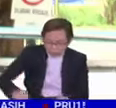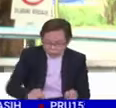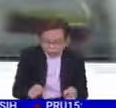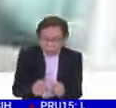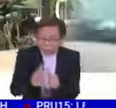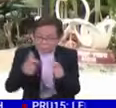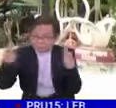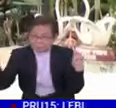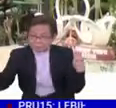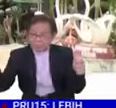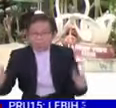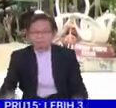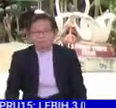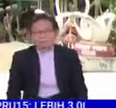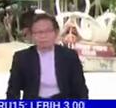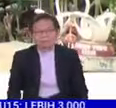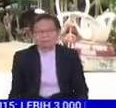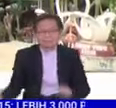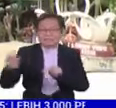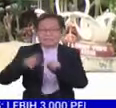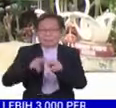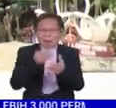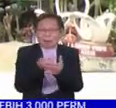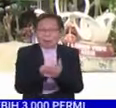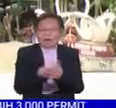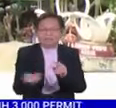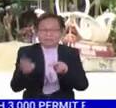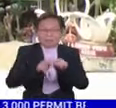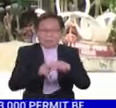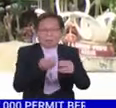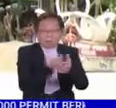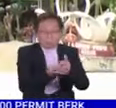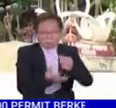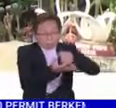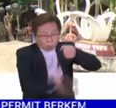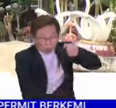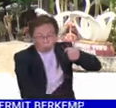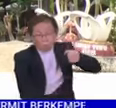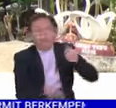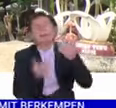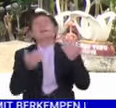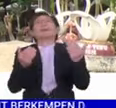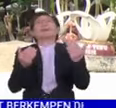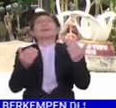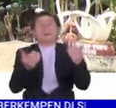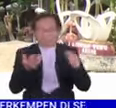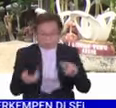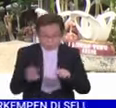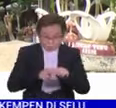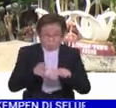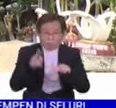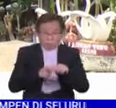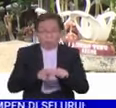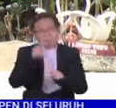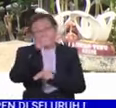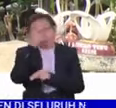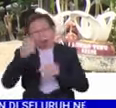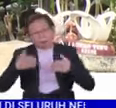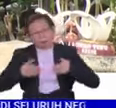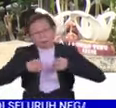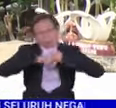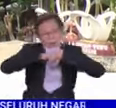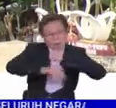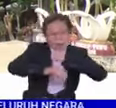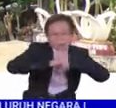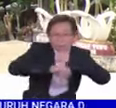Besar. Bertambahlah pendapatan kami, syukur Alhamdulillah. Dan sekarang ini bertambah meningkatlah diikuti dengan